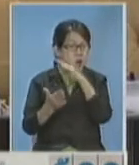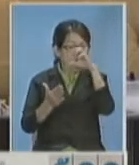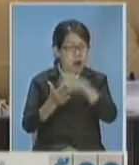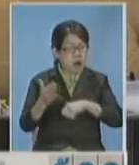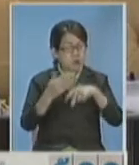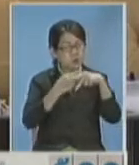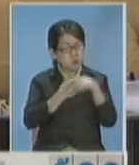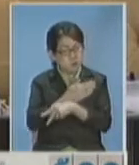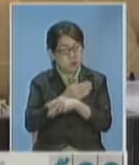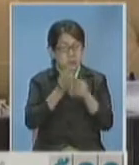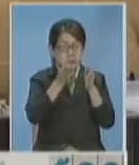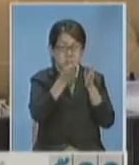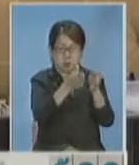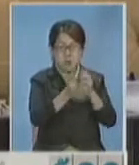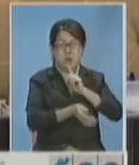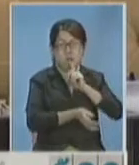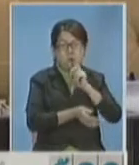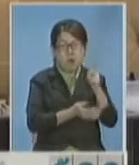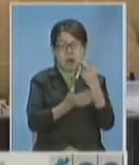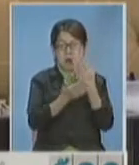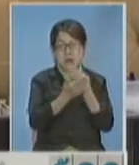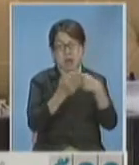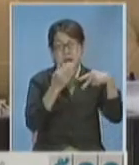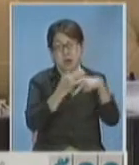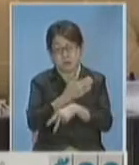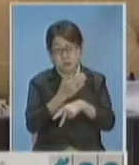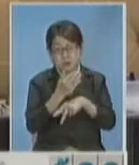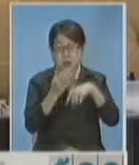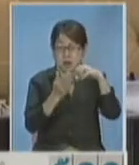ไปกล่าวหาว่าเขาโกงเนี่ยต่อให้เป็